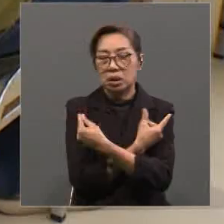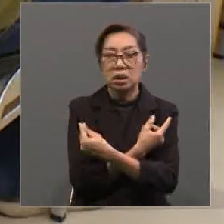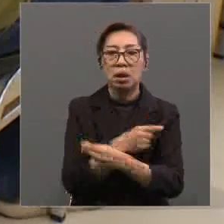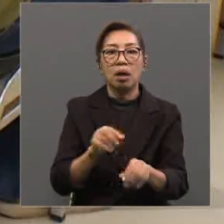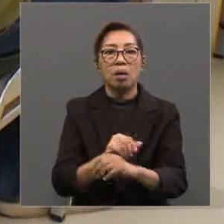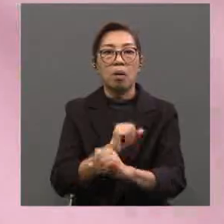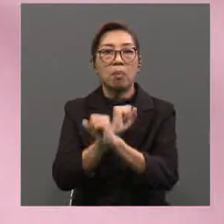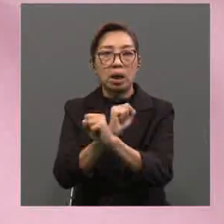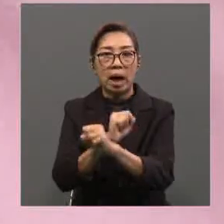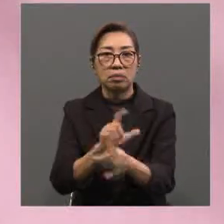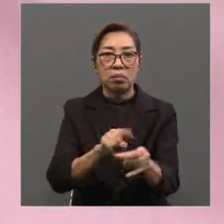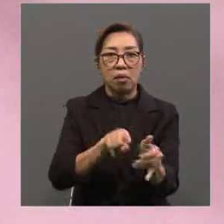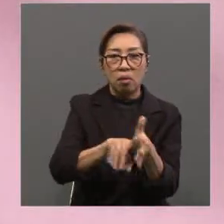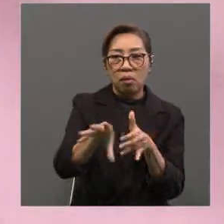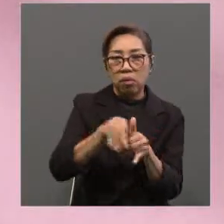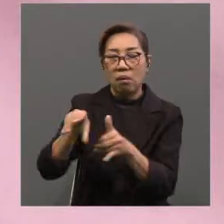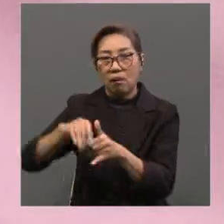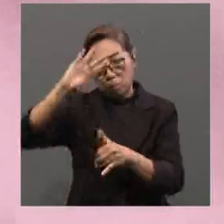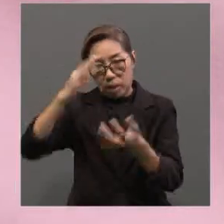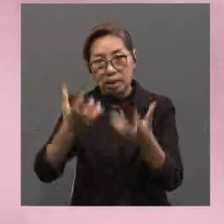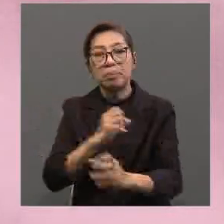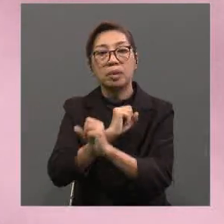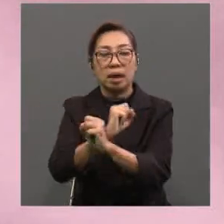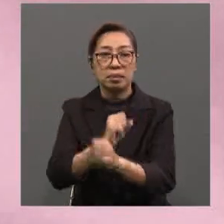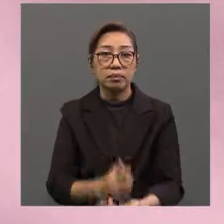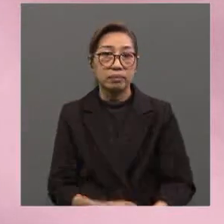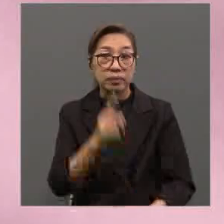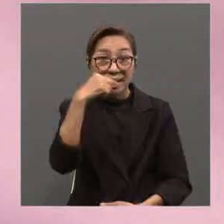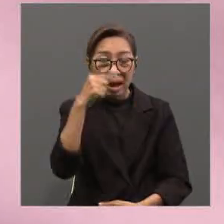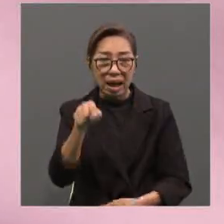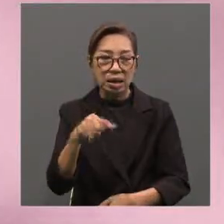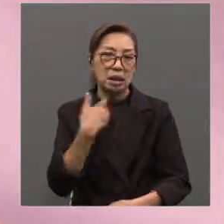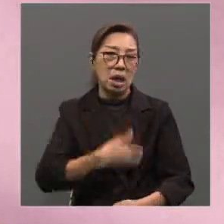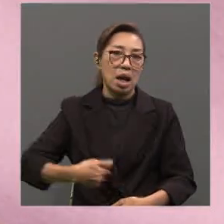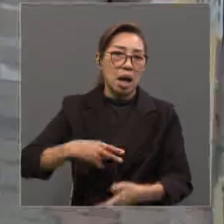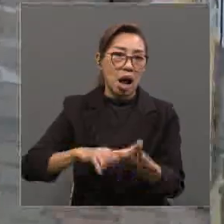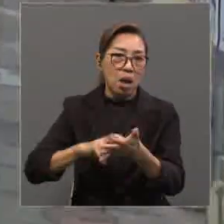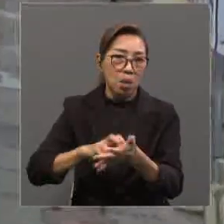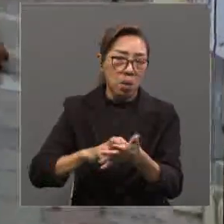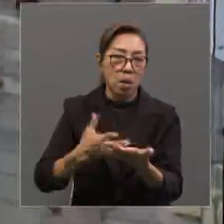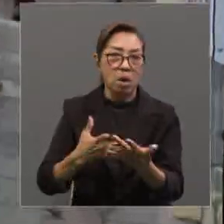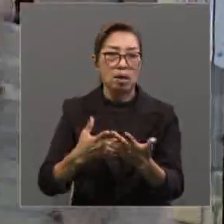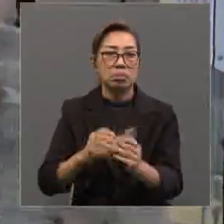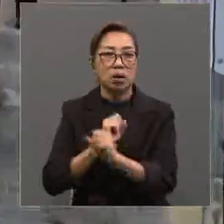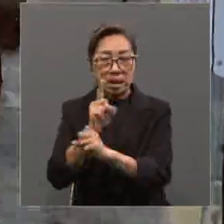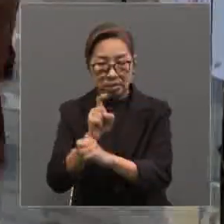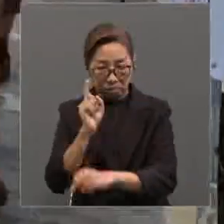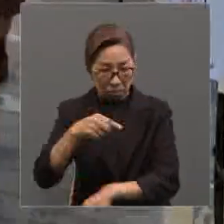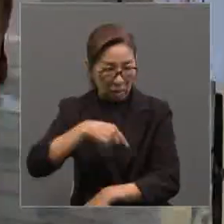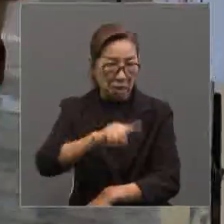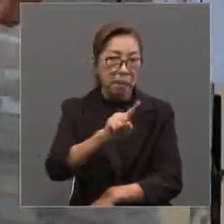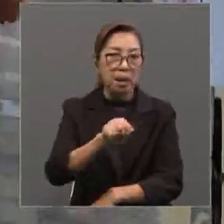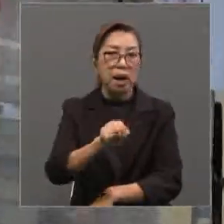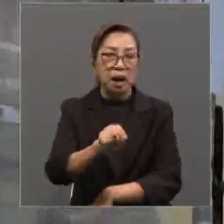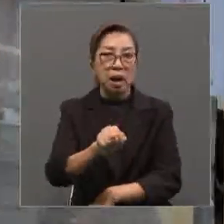การป่วยหนักจากทั้ง2โรคนะคะและสำหรับผู้ที่มีภาวะภูมิคุ้มกันบกพร่องก็ให้เข้ารับการฉีดวัคซีน